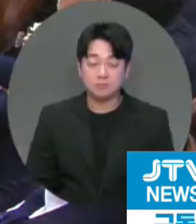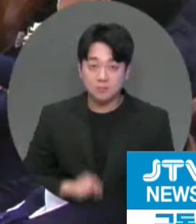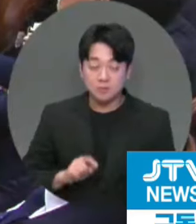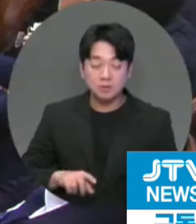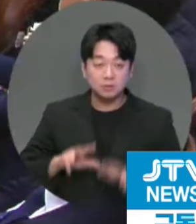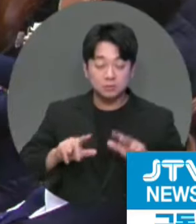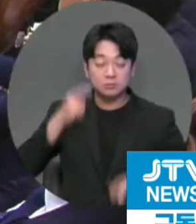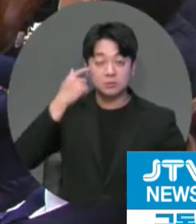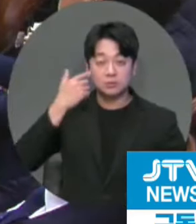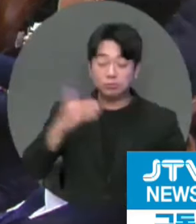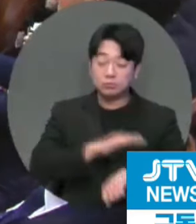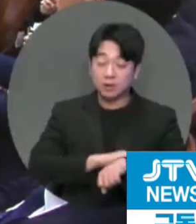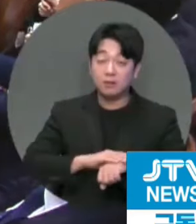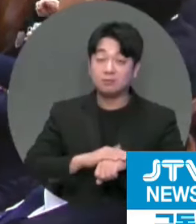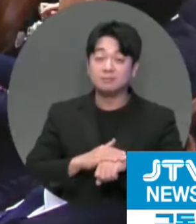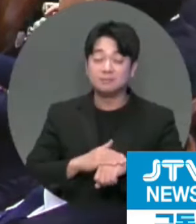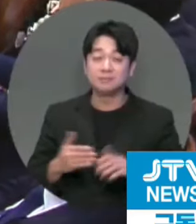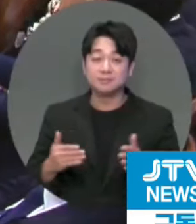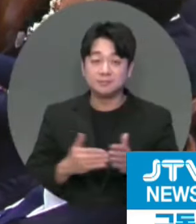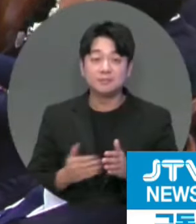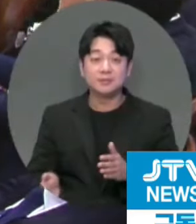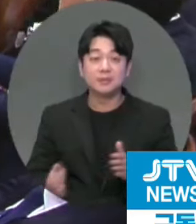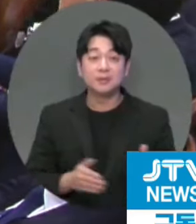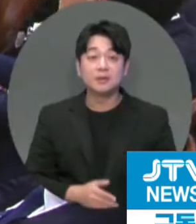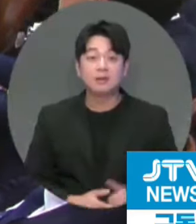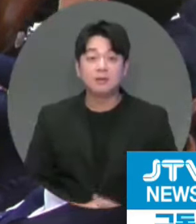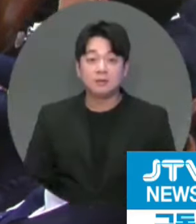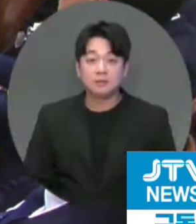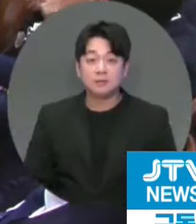우리 무도실무관께서 진짜